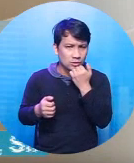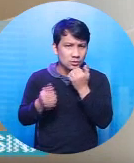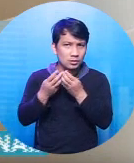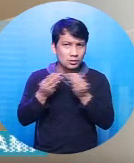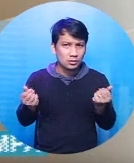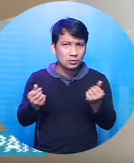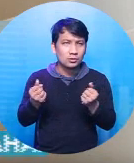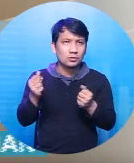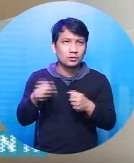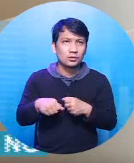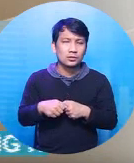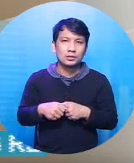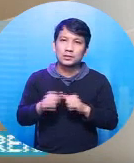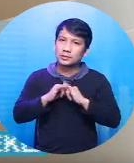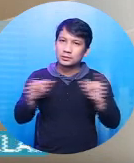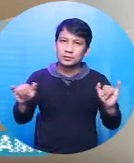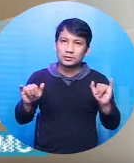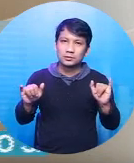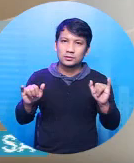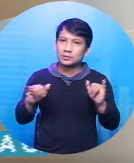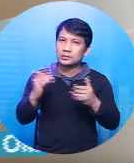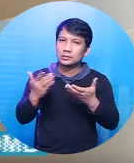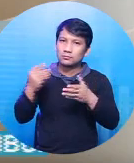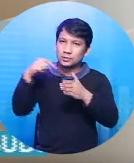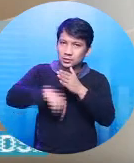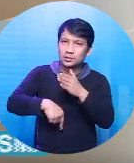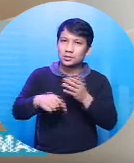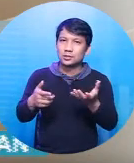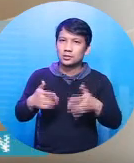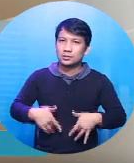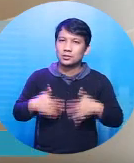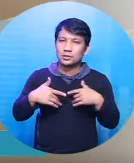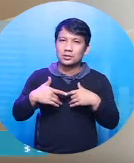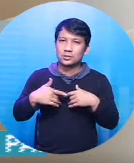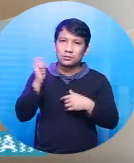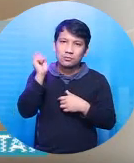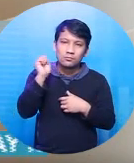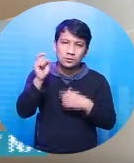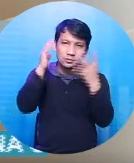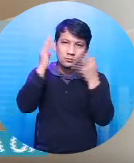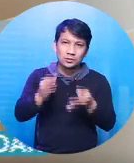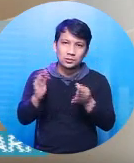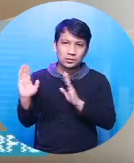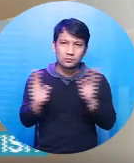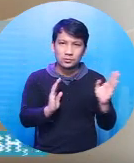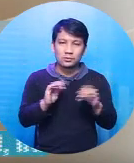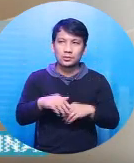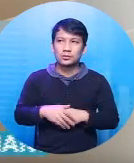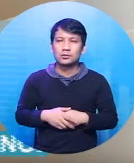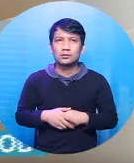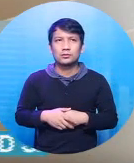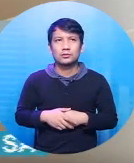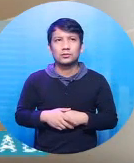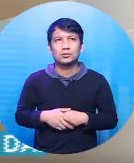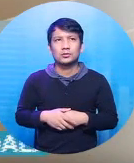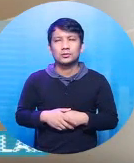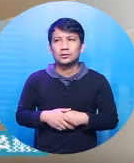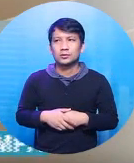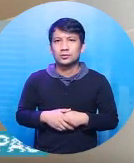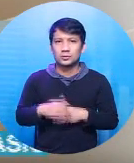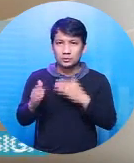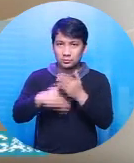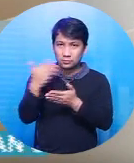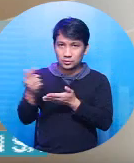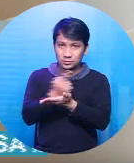ayusin po natin to na hindi magiging drastic yung ating mga moves. Okay. At saka yung mga plano for this time. Sige po. Ma'am, next